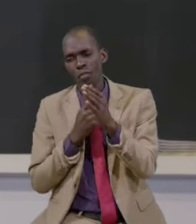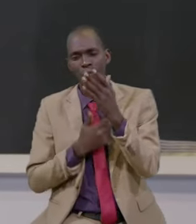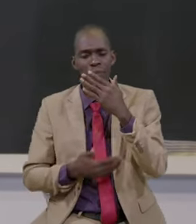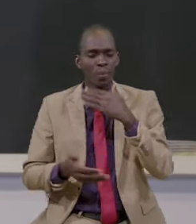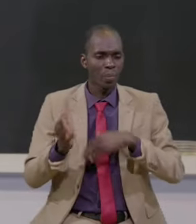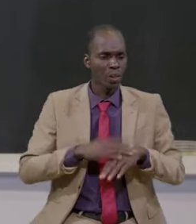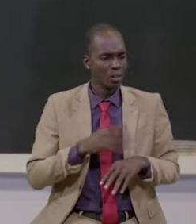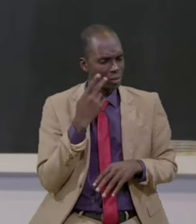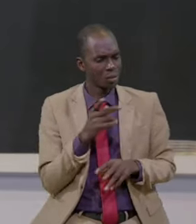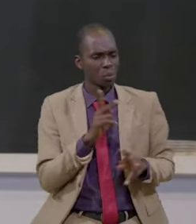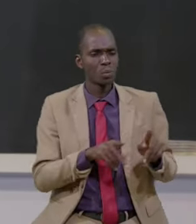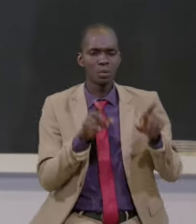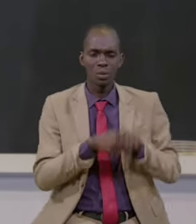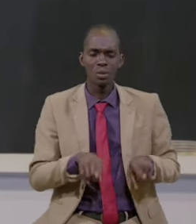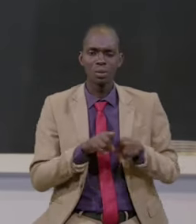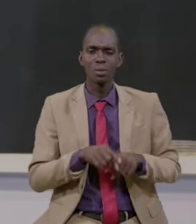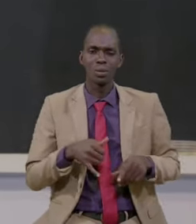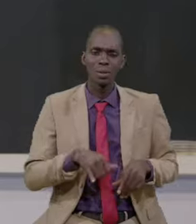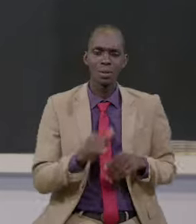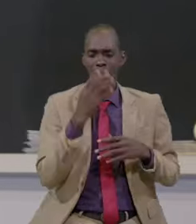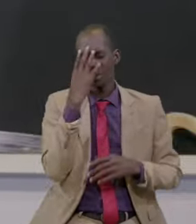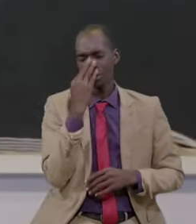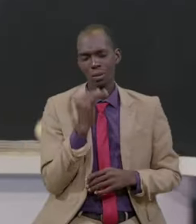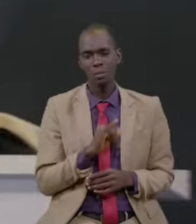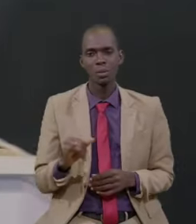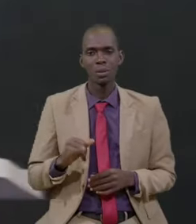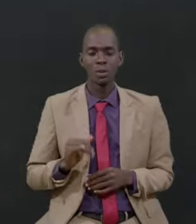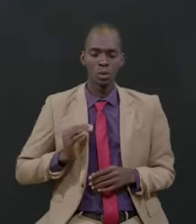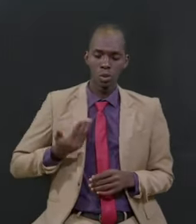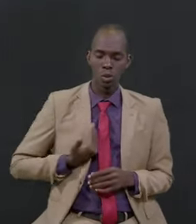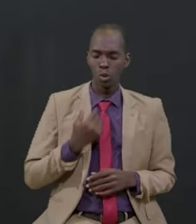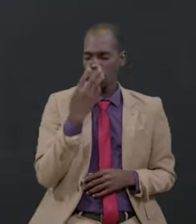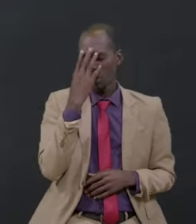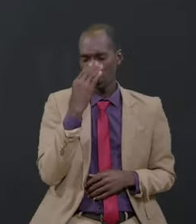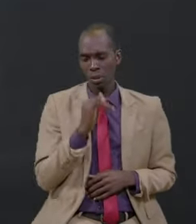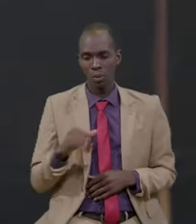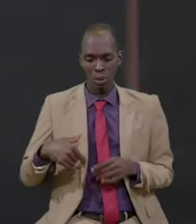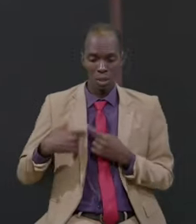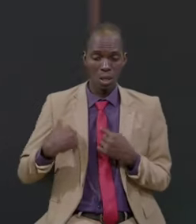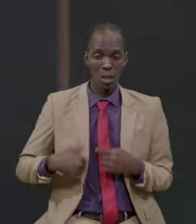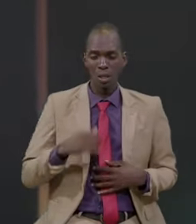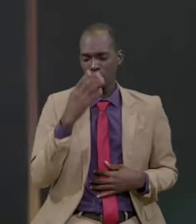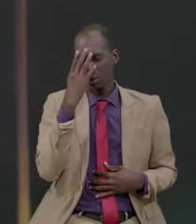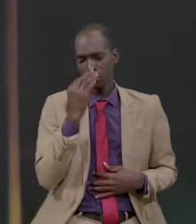dorment. Le cœur, esprit dorment. Leur personnalité dorment.